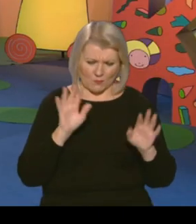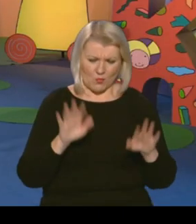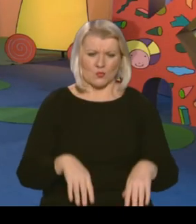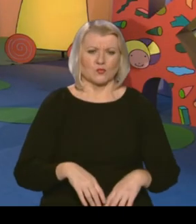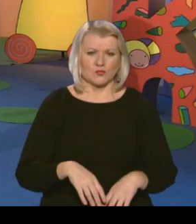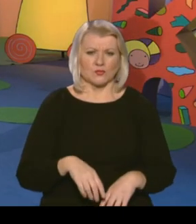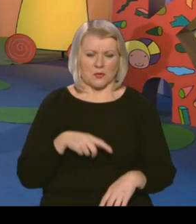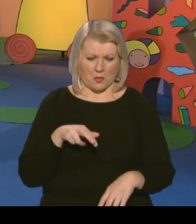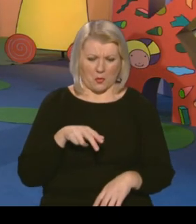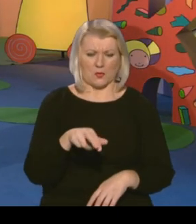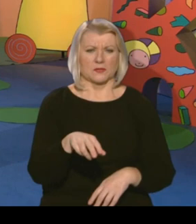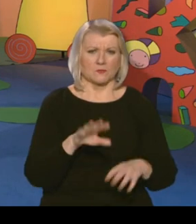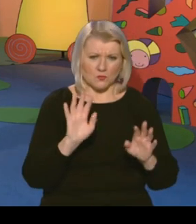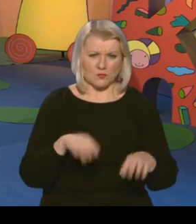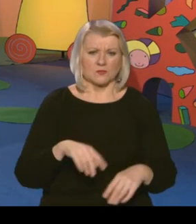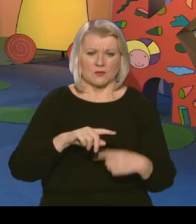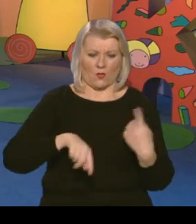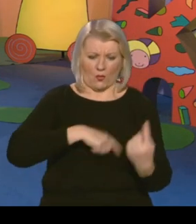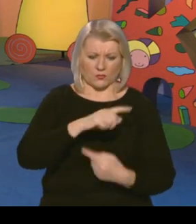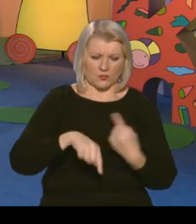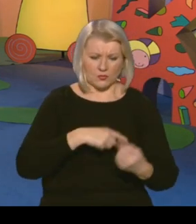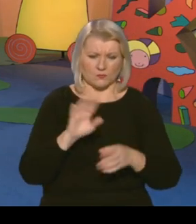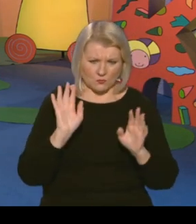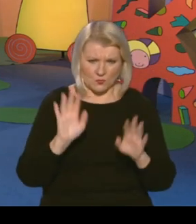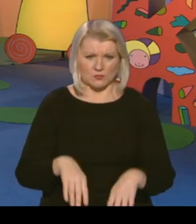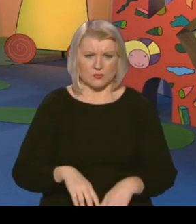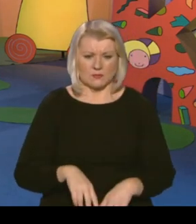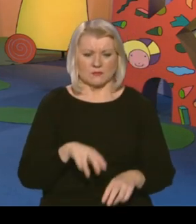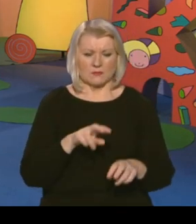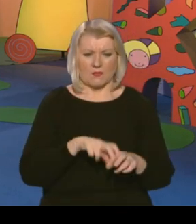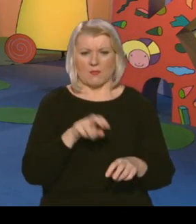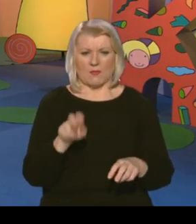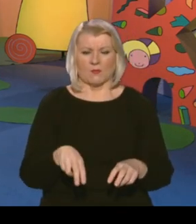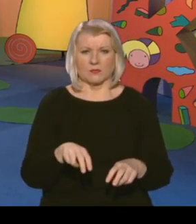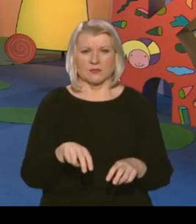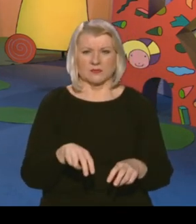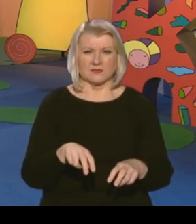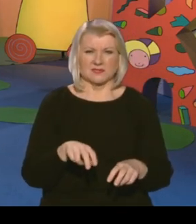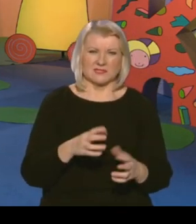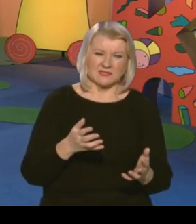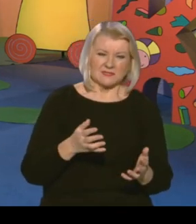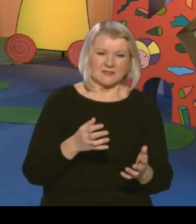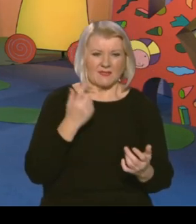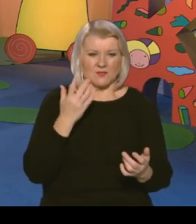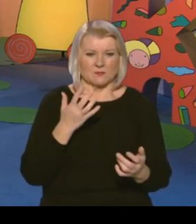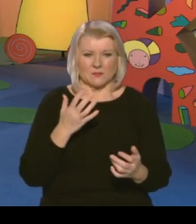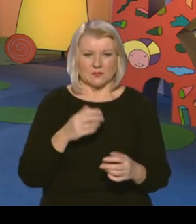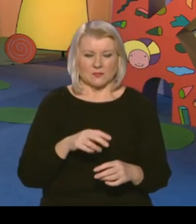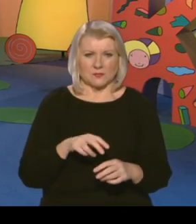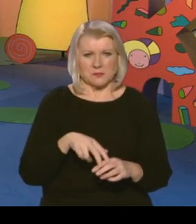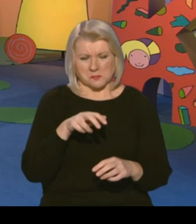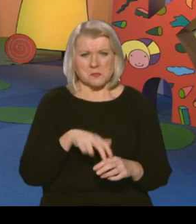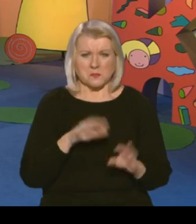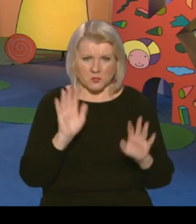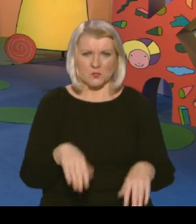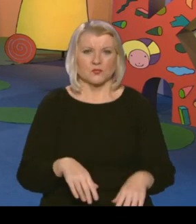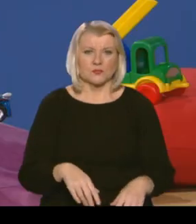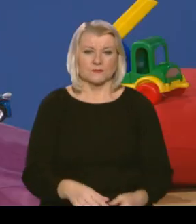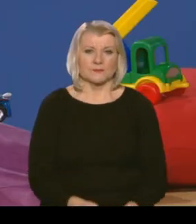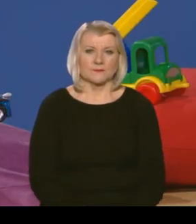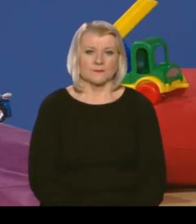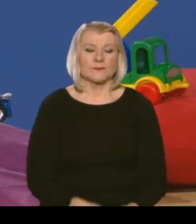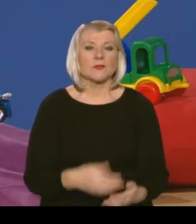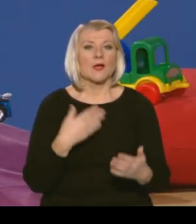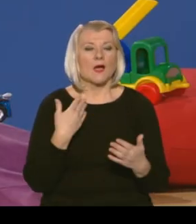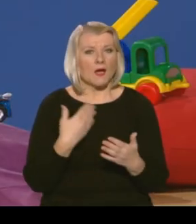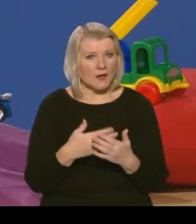chodit můžu, točit taky a skákat, no to nevím, taky můžu.